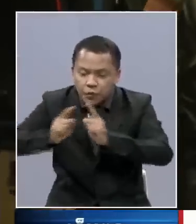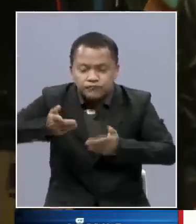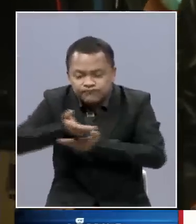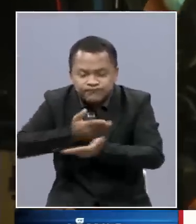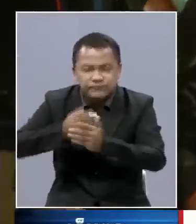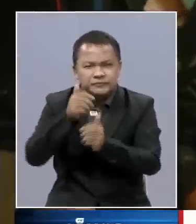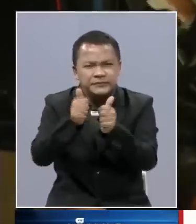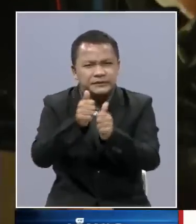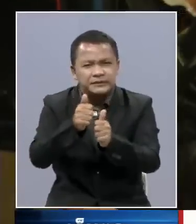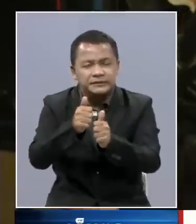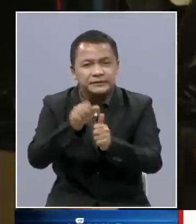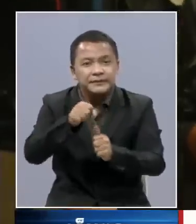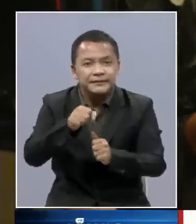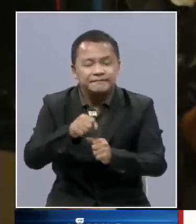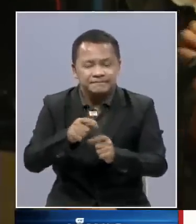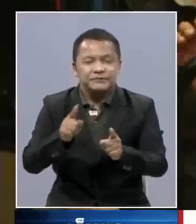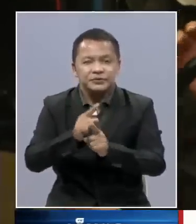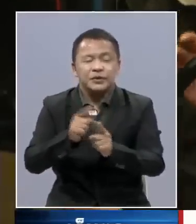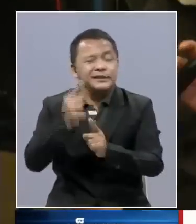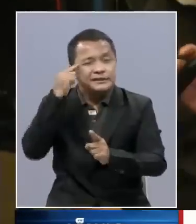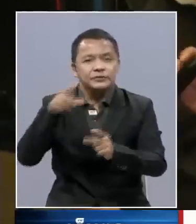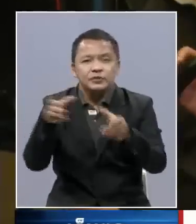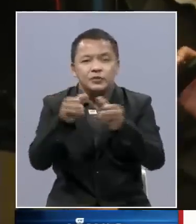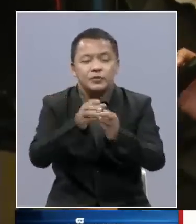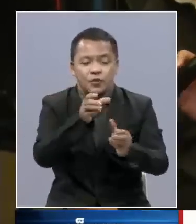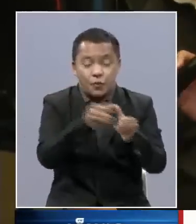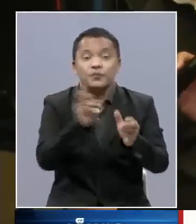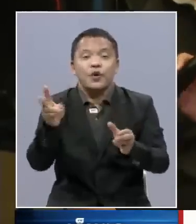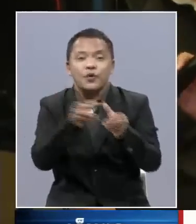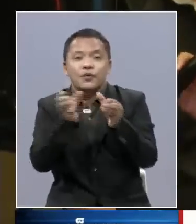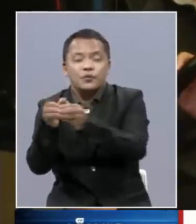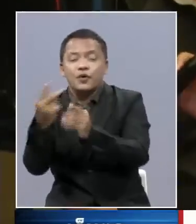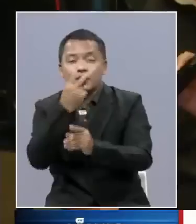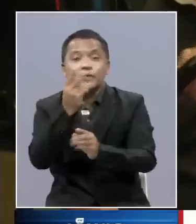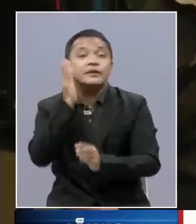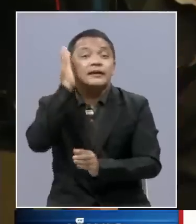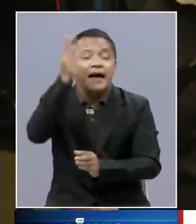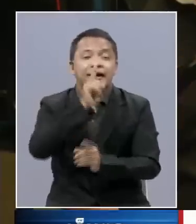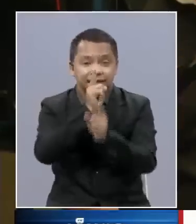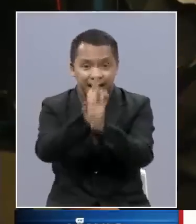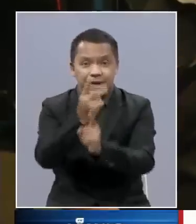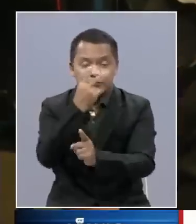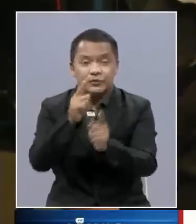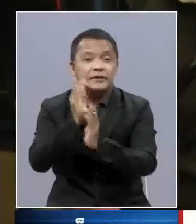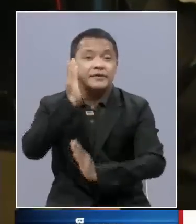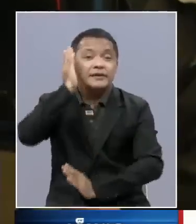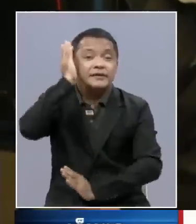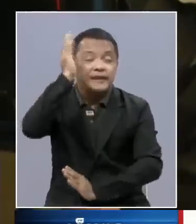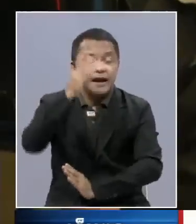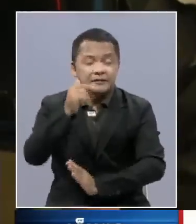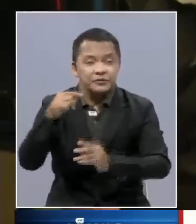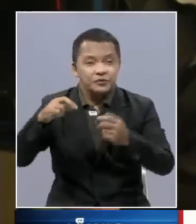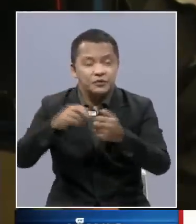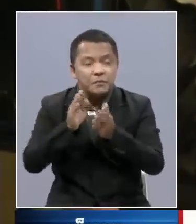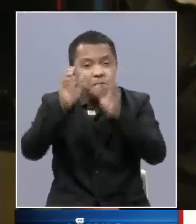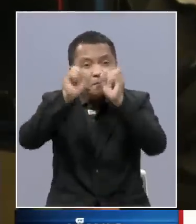เอ๊ะมันน่าจะดีกว่านี้หรือเปล่านะฮะอันนี้ก็เป็นความเคลื่อนไหวของ2คู่นี้ซึ่งก็เดี๋ยวคุณผู้ชมรอติดตามว่าในอนาคตมันจะออกมา